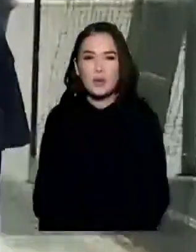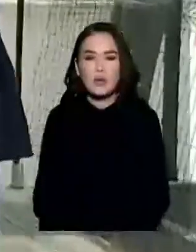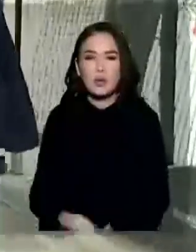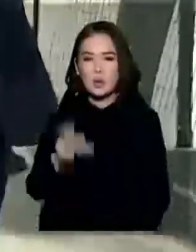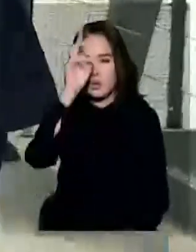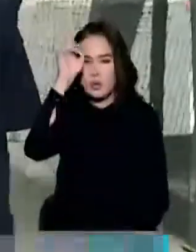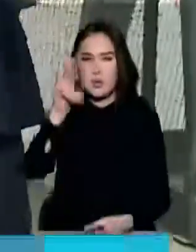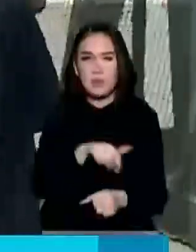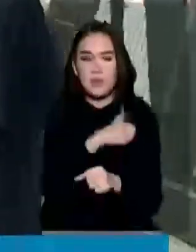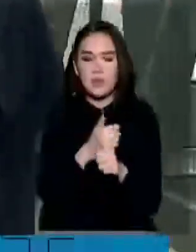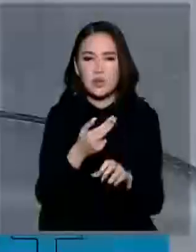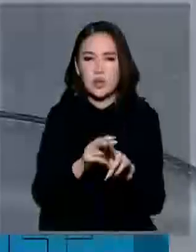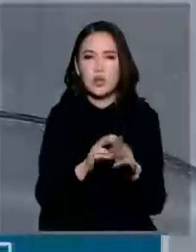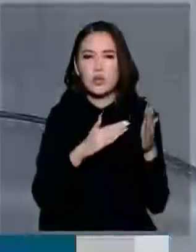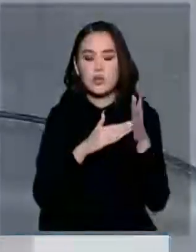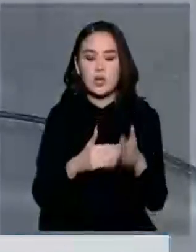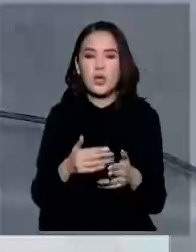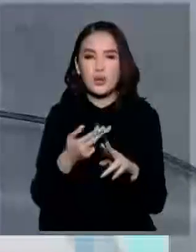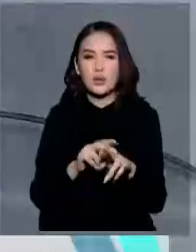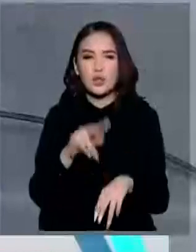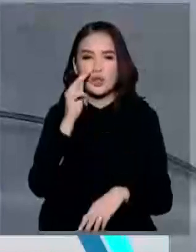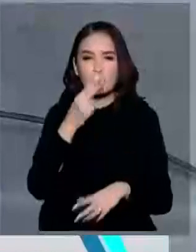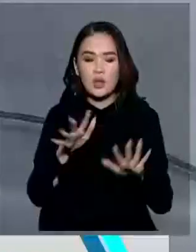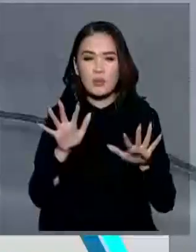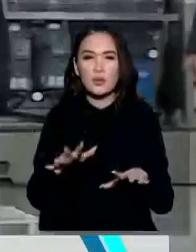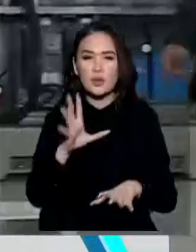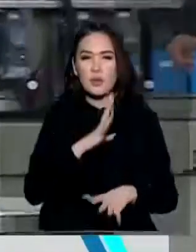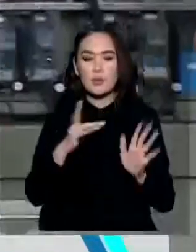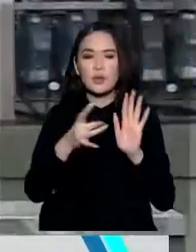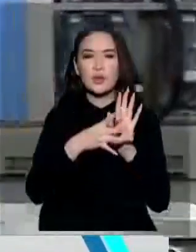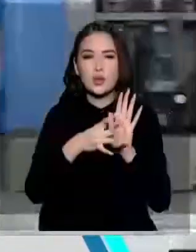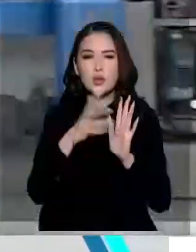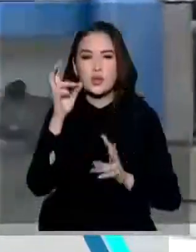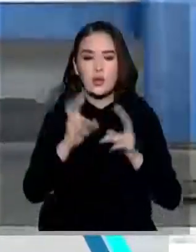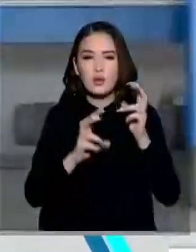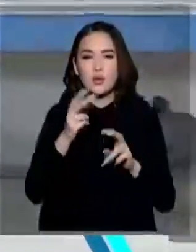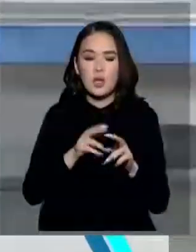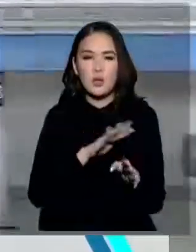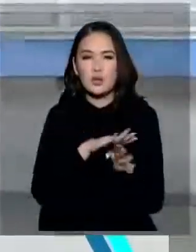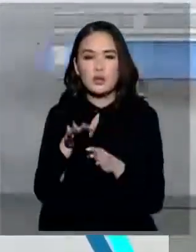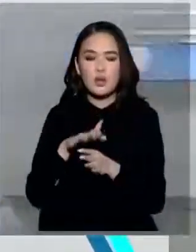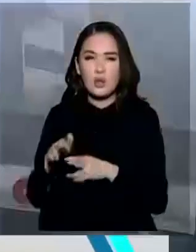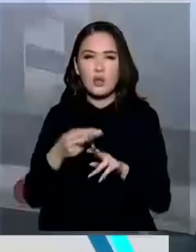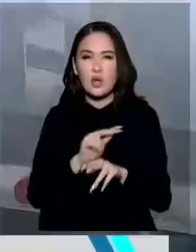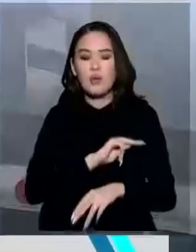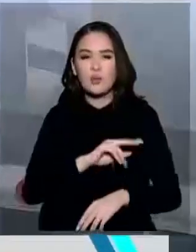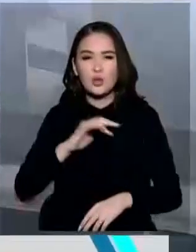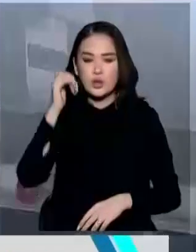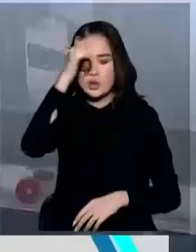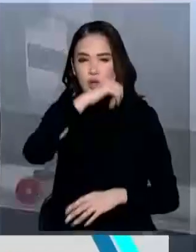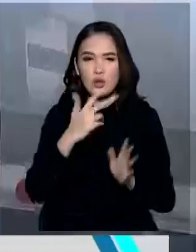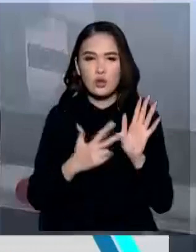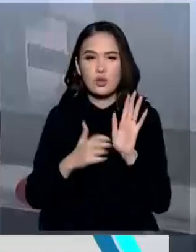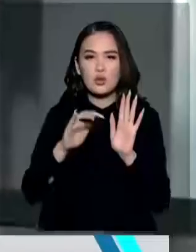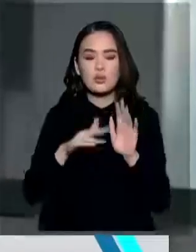Үкімет басшысының атбасын тіреген нысанының бірі Шымкенттегі шыны зауыты болды. Қазір кәсіпорын толық қуатында жұмыс істеп тұр. Жылына 800 мың шаршы